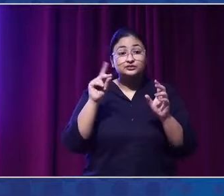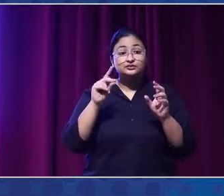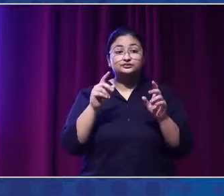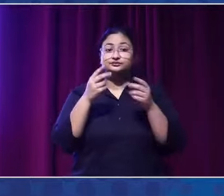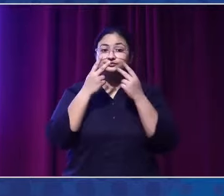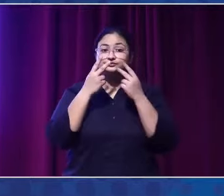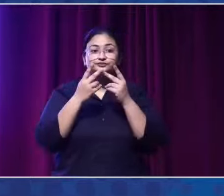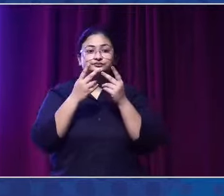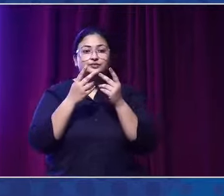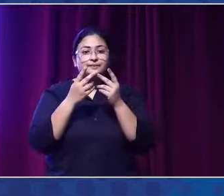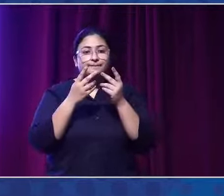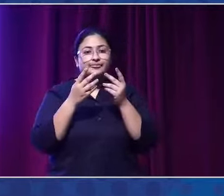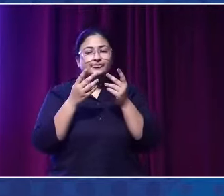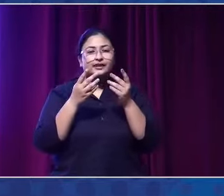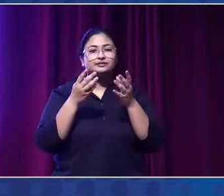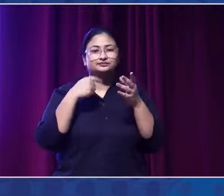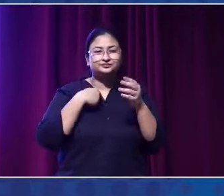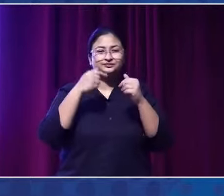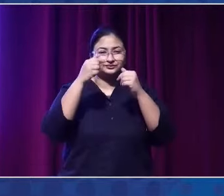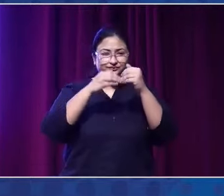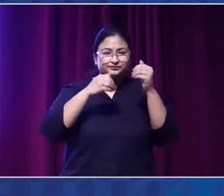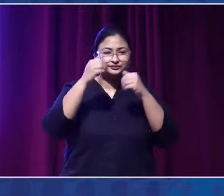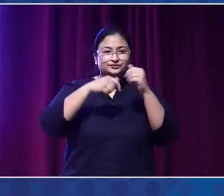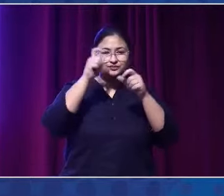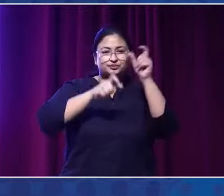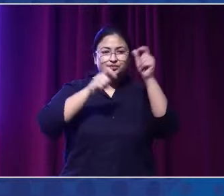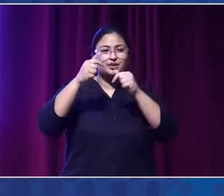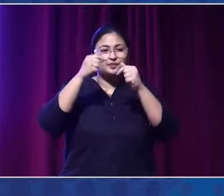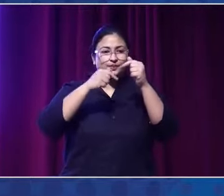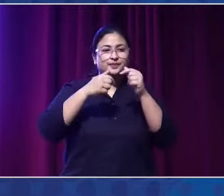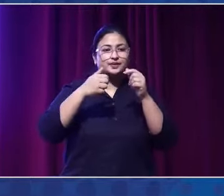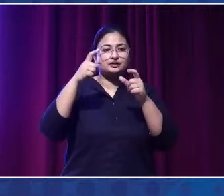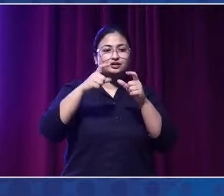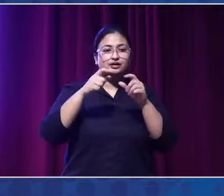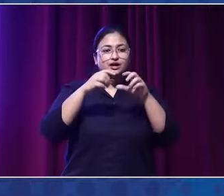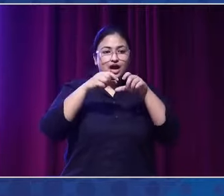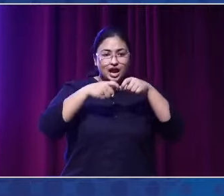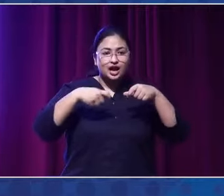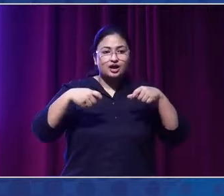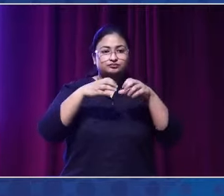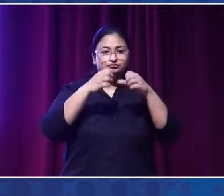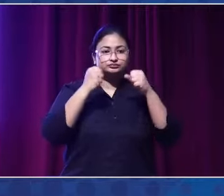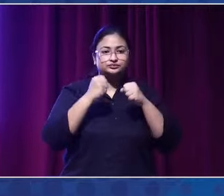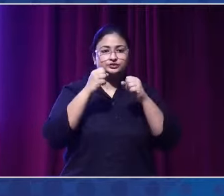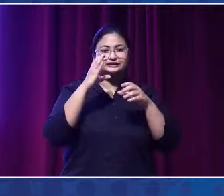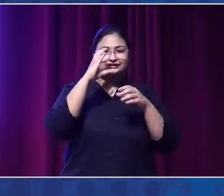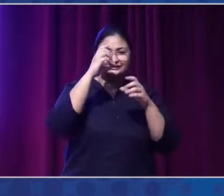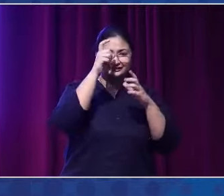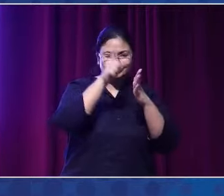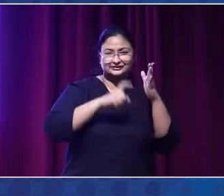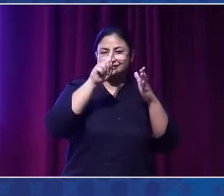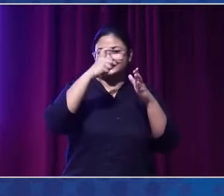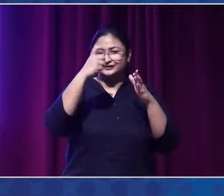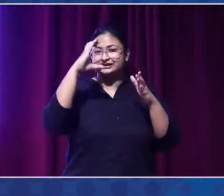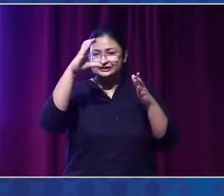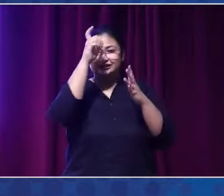जो कैंडिडेट जो चुनाव लड़ रहे हैं, जो काउंटर पे बैठे हुए हैं, जो 17 सी ले रहे हैं,